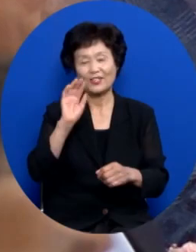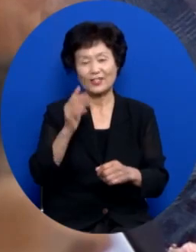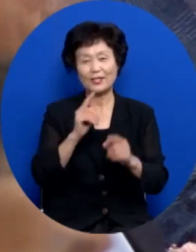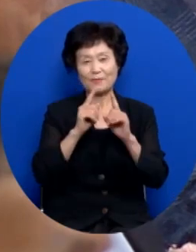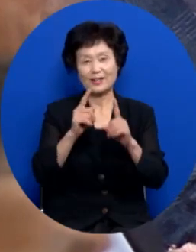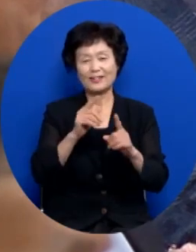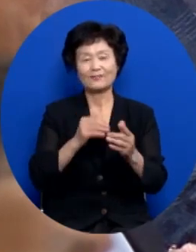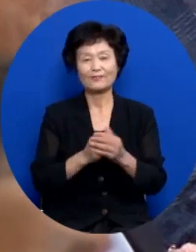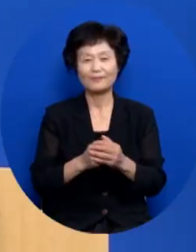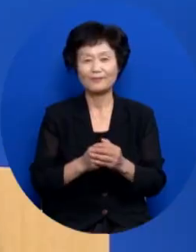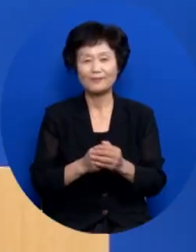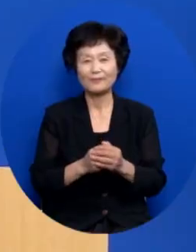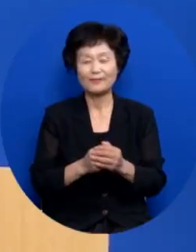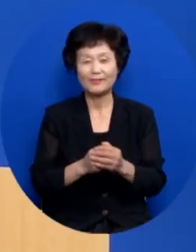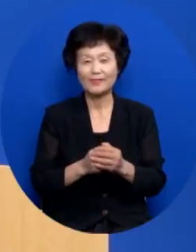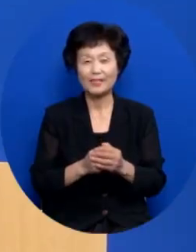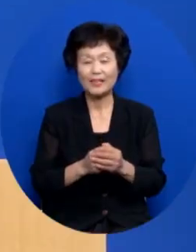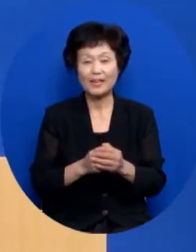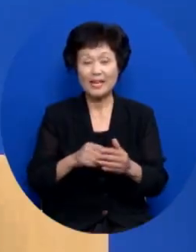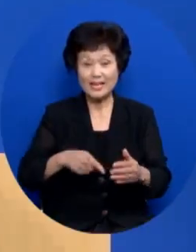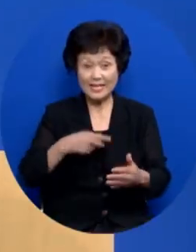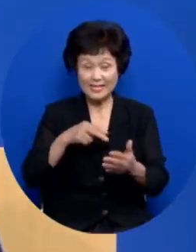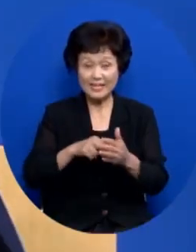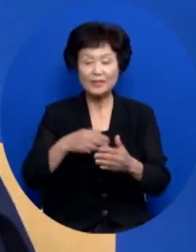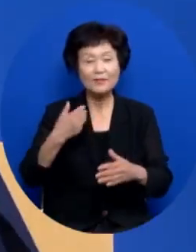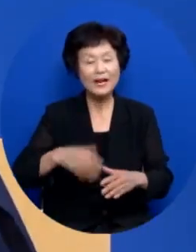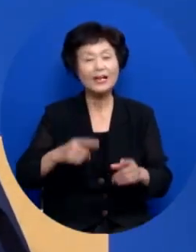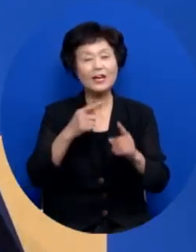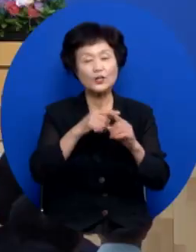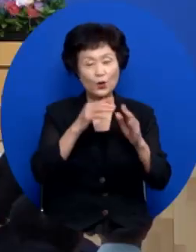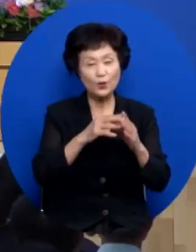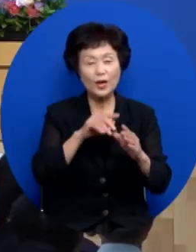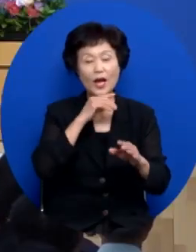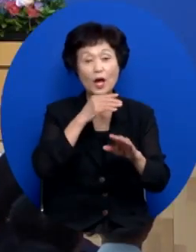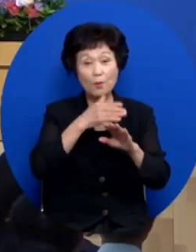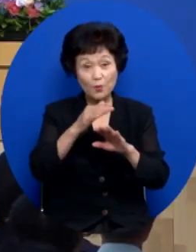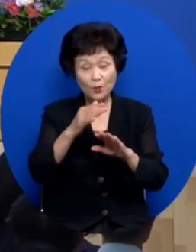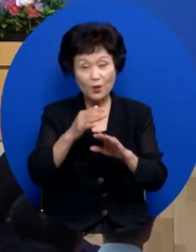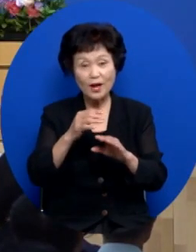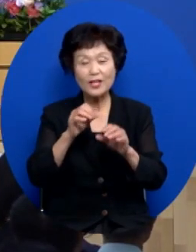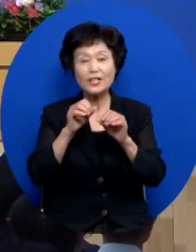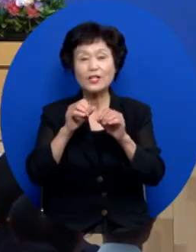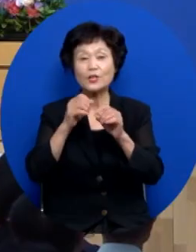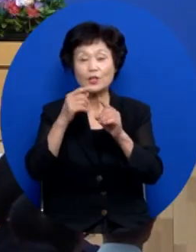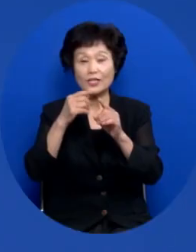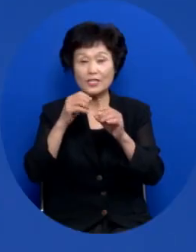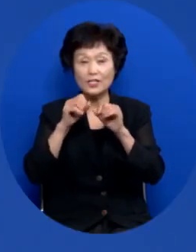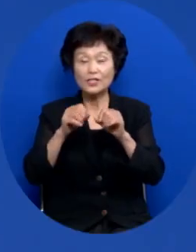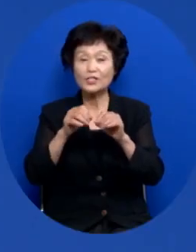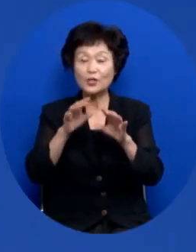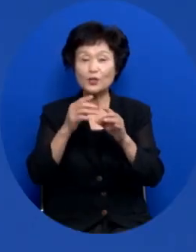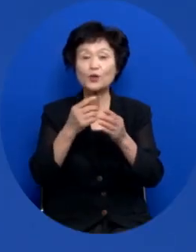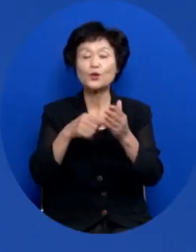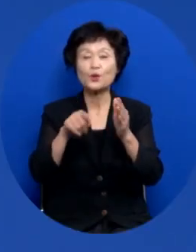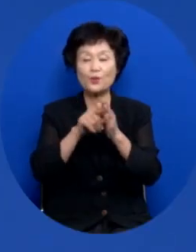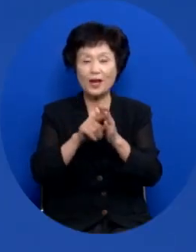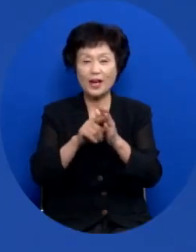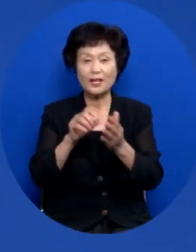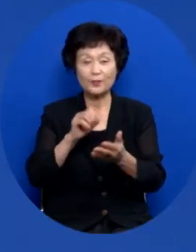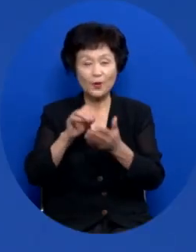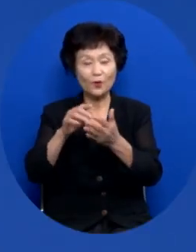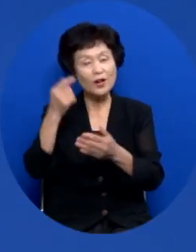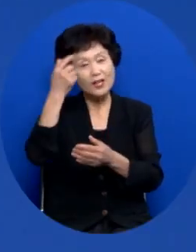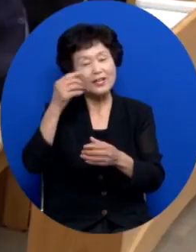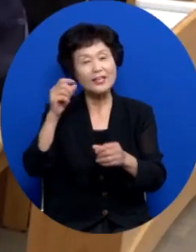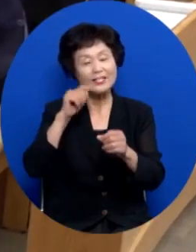전했습니다 이어 미자립교회와 북한 선교를 위한 후원금을 전달하고 주제강연 영성훈련을 통해 영적 무장하는